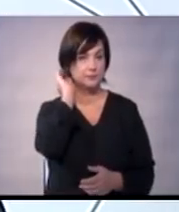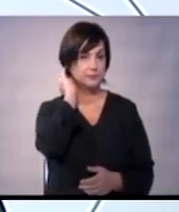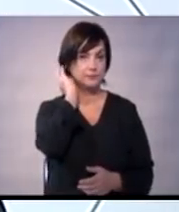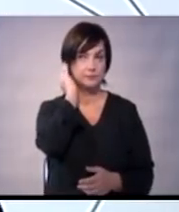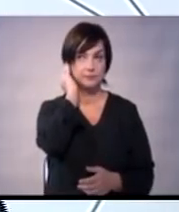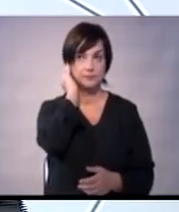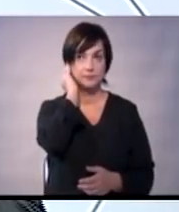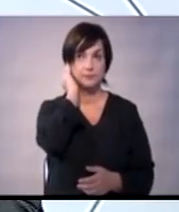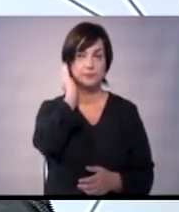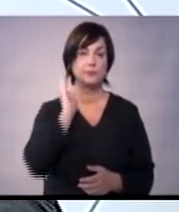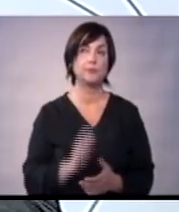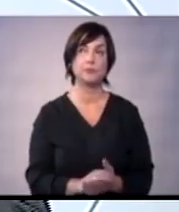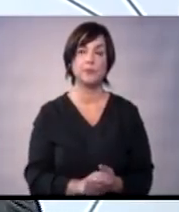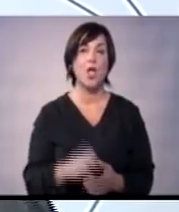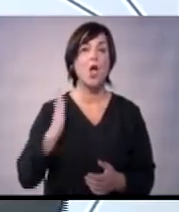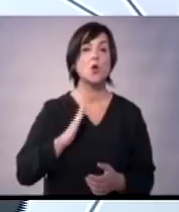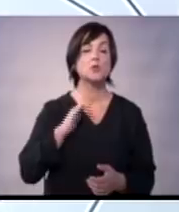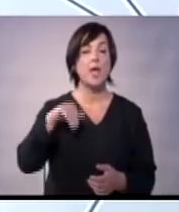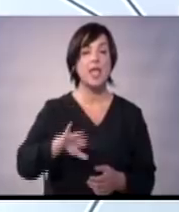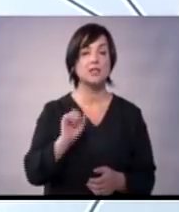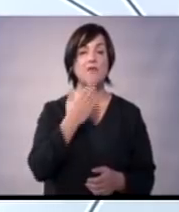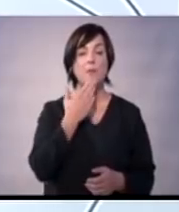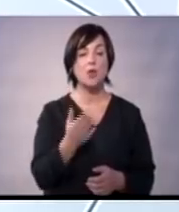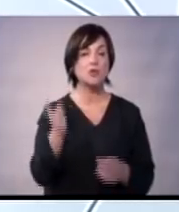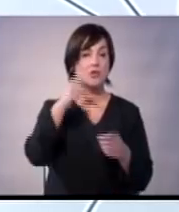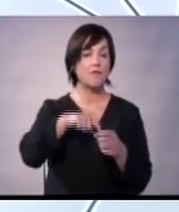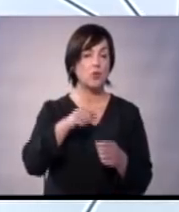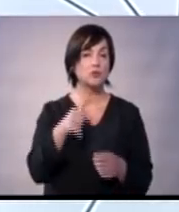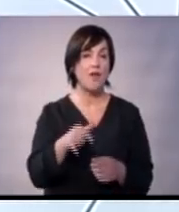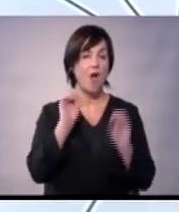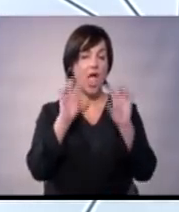Добро. Господин Јанчев, ви благодарам што се вклучивте во емисијата.